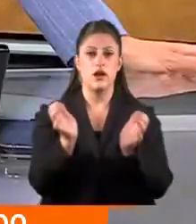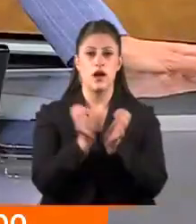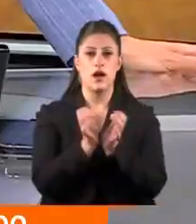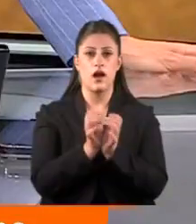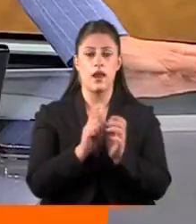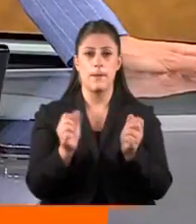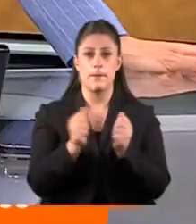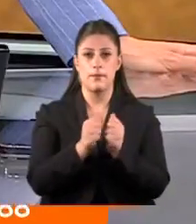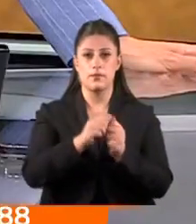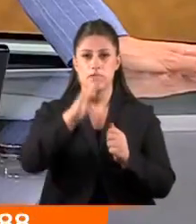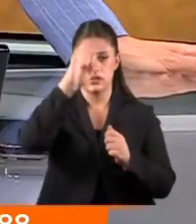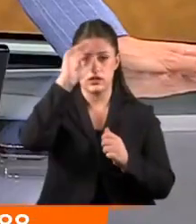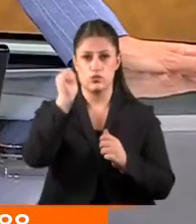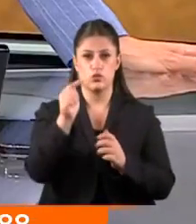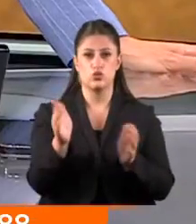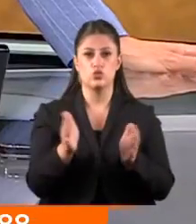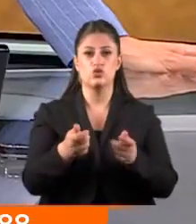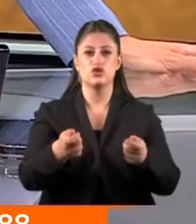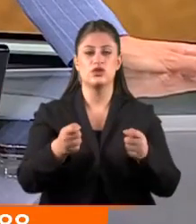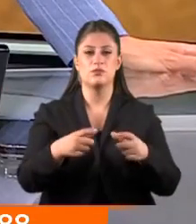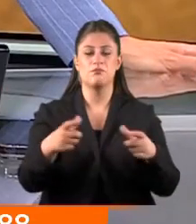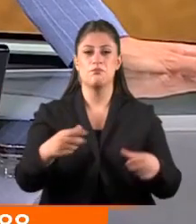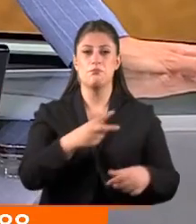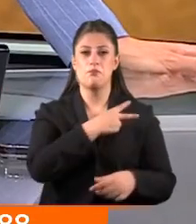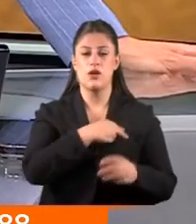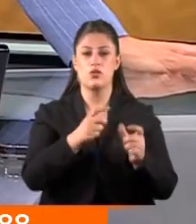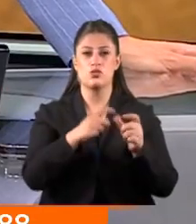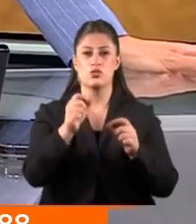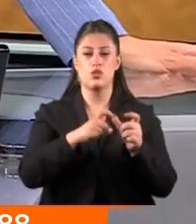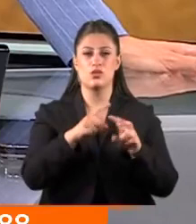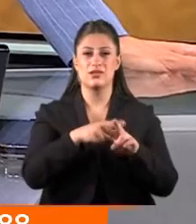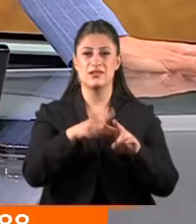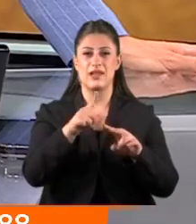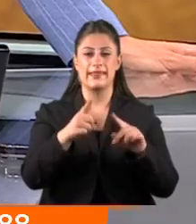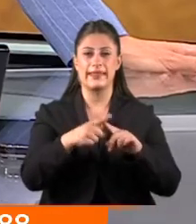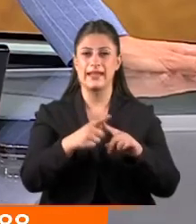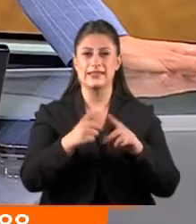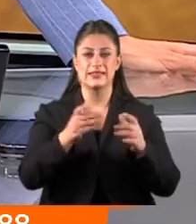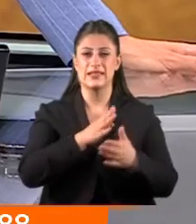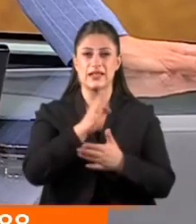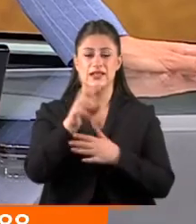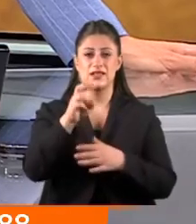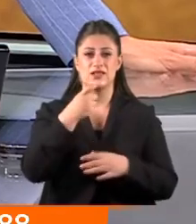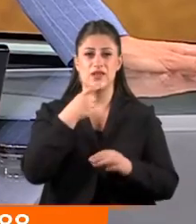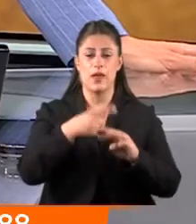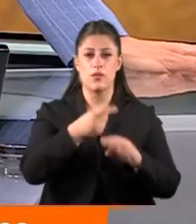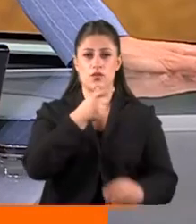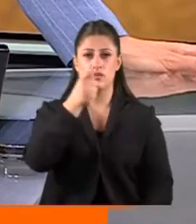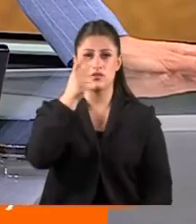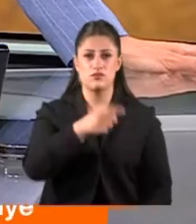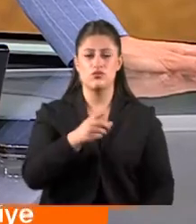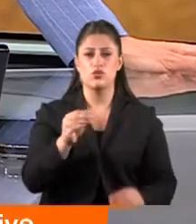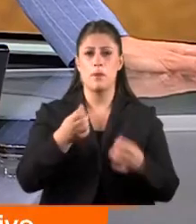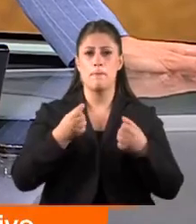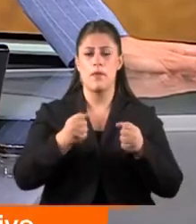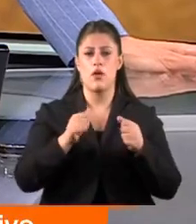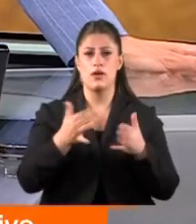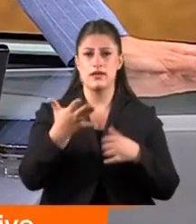Ailesiyle birlikte İstanbul Küçükçekmece Belediyesi'nin sosyal tesislerine giden 8 yaşındaki Ebubekir, tesisin çocuk parkında oyun oynamak